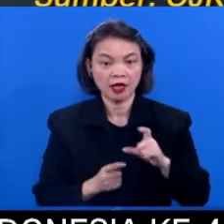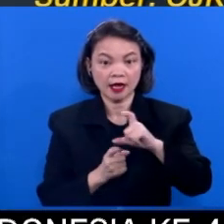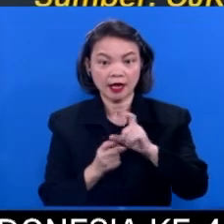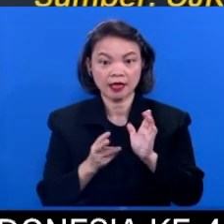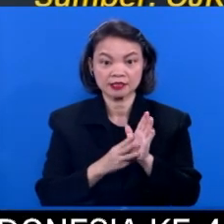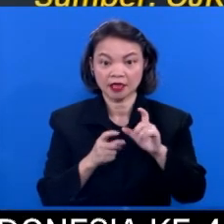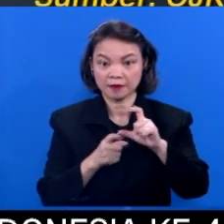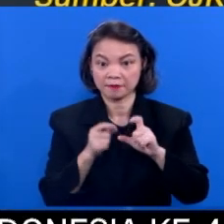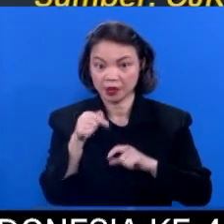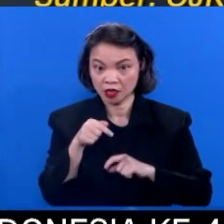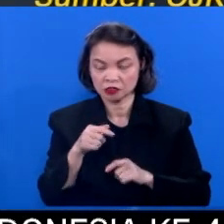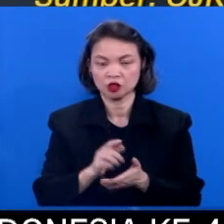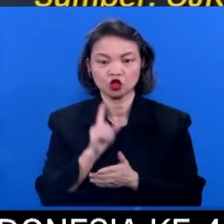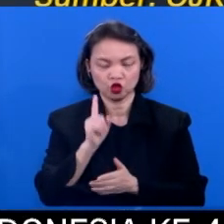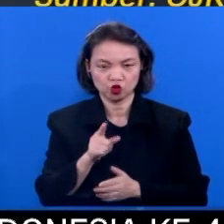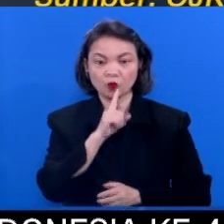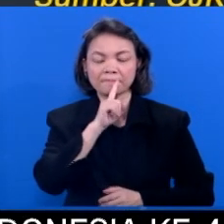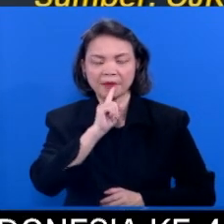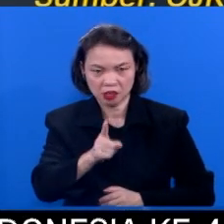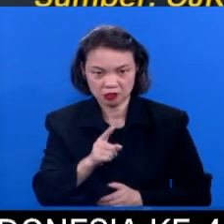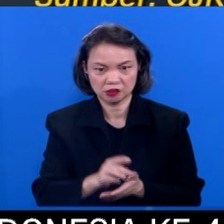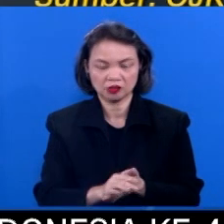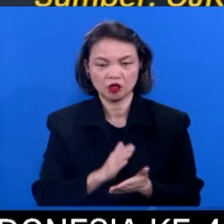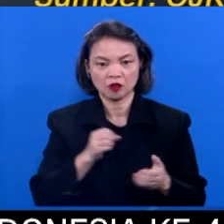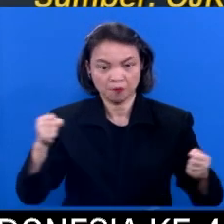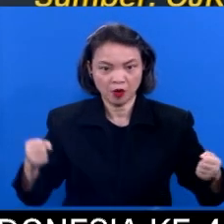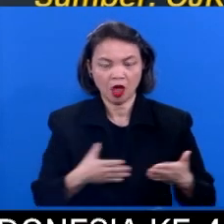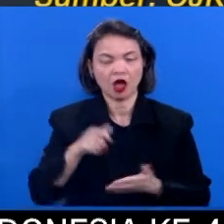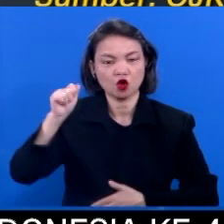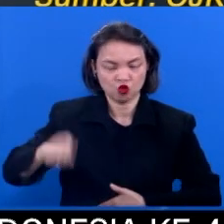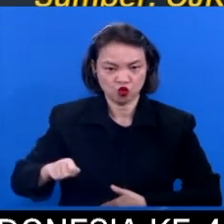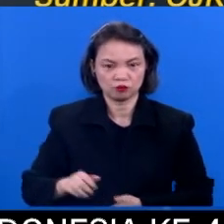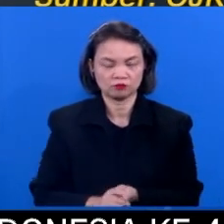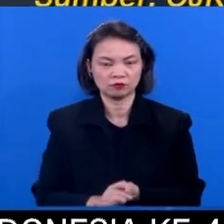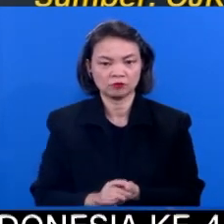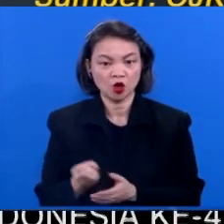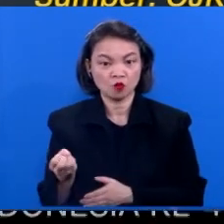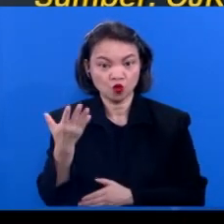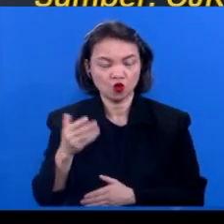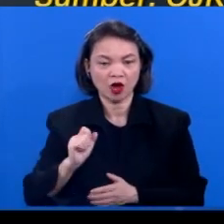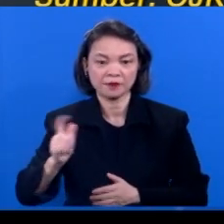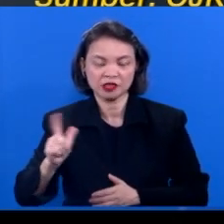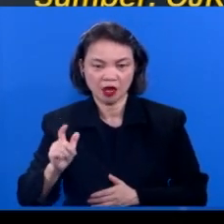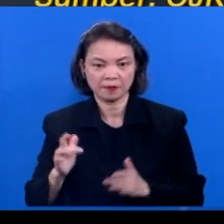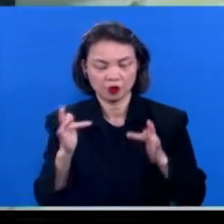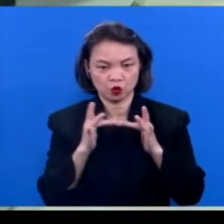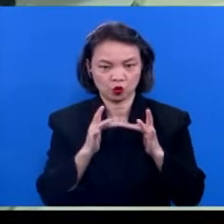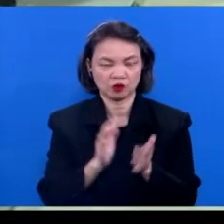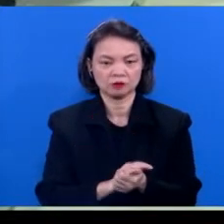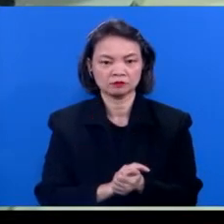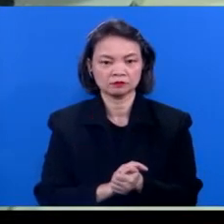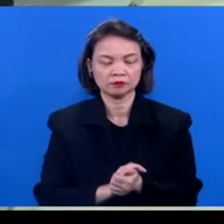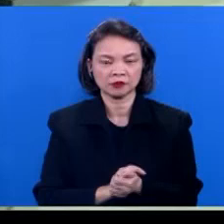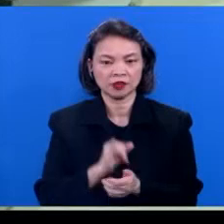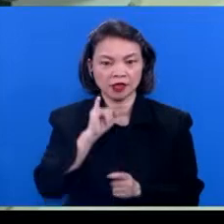itu ilegal. Perhatikan juga mengenai bunga pinjaman. Saat ini bunga pinjaman online legal yang disepakati oleh Asosiasi Fintech Pendanaan